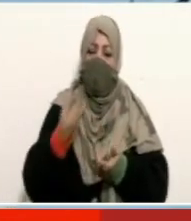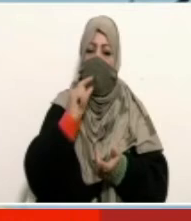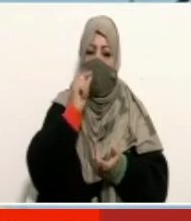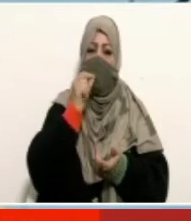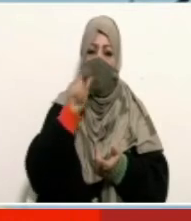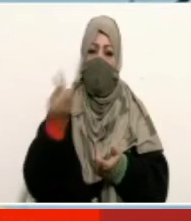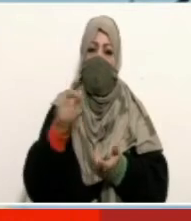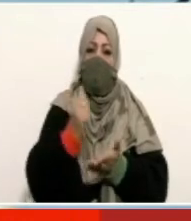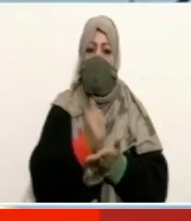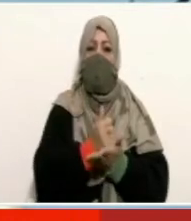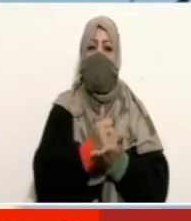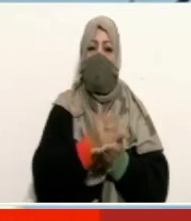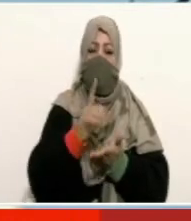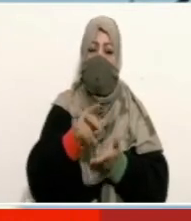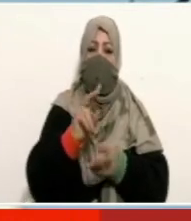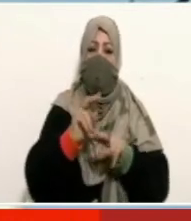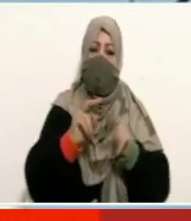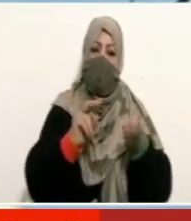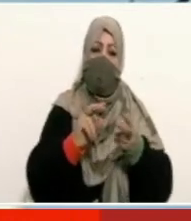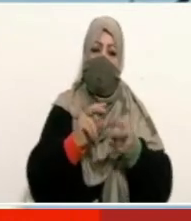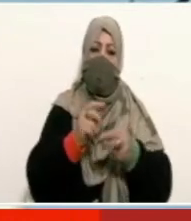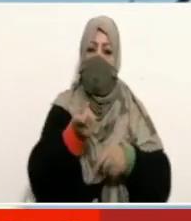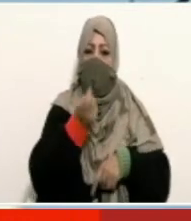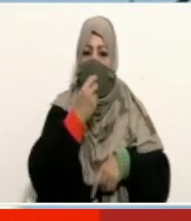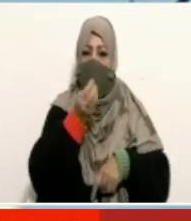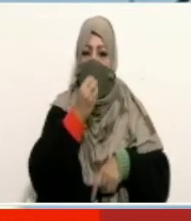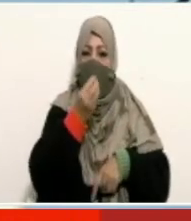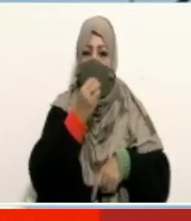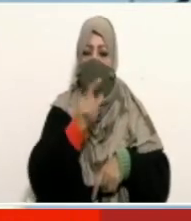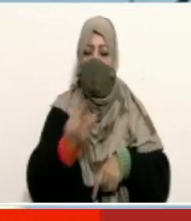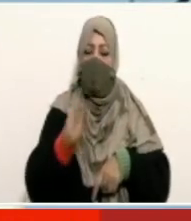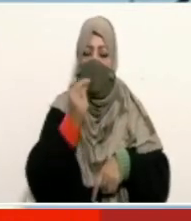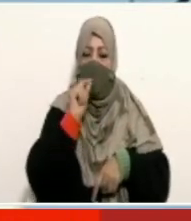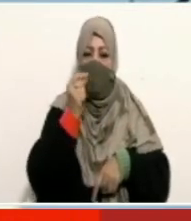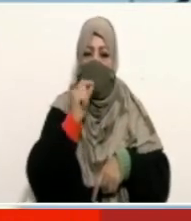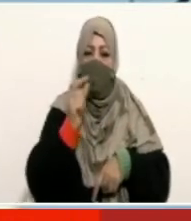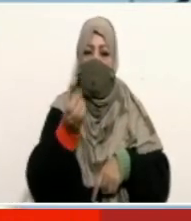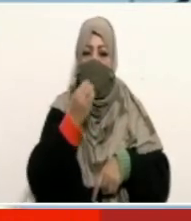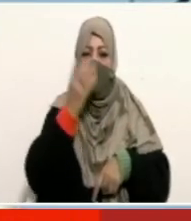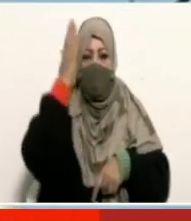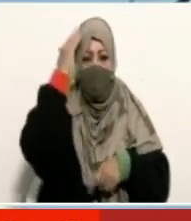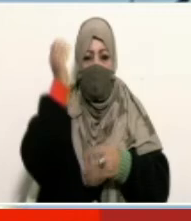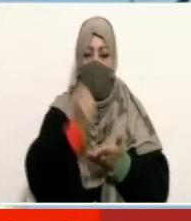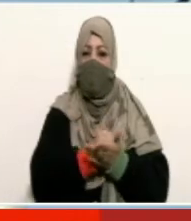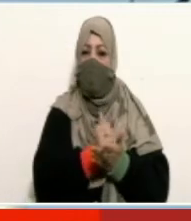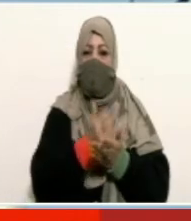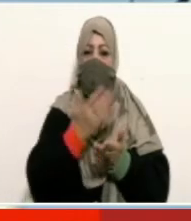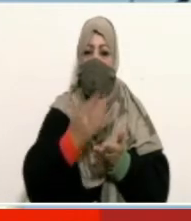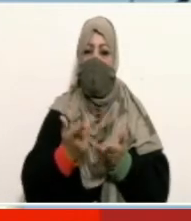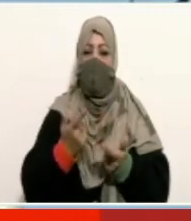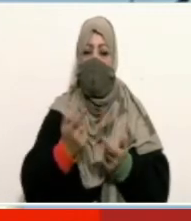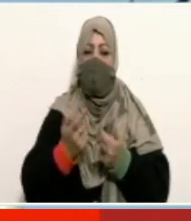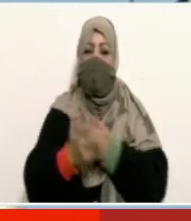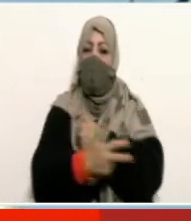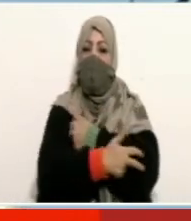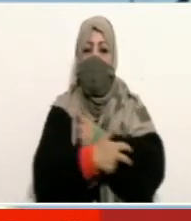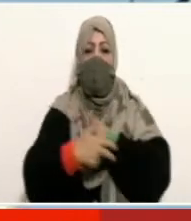كذا لكن لا للعصر، فأنا كيف يخرج زكاته؟ قال الفقهاء نص الفقهاء على